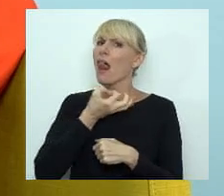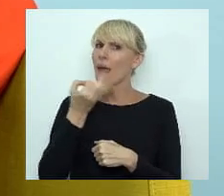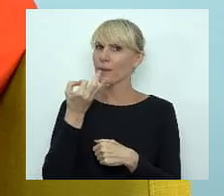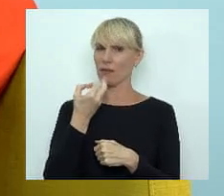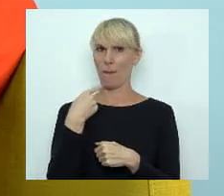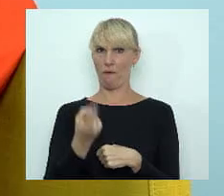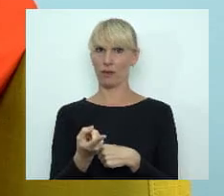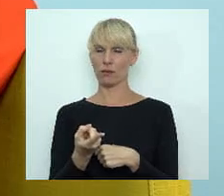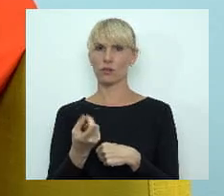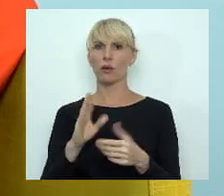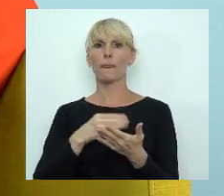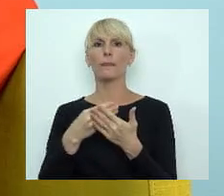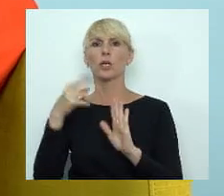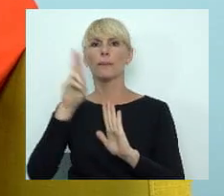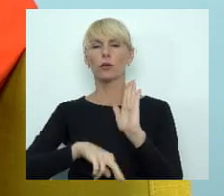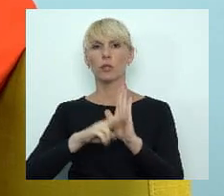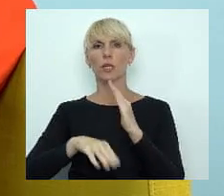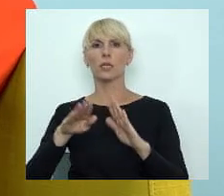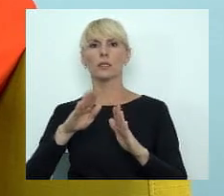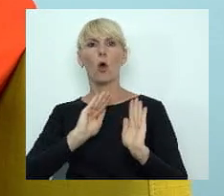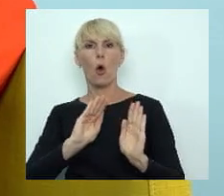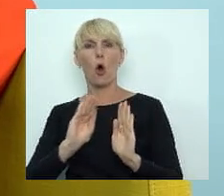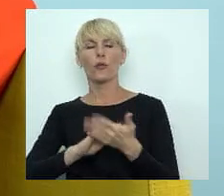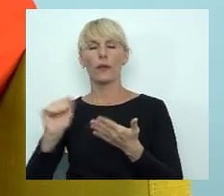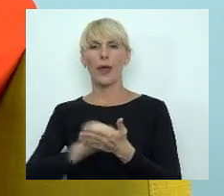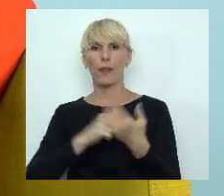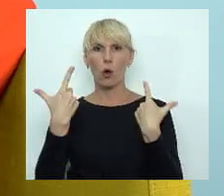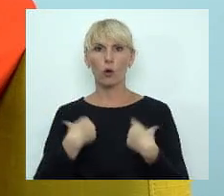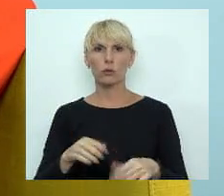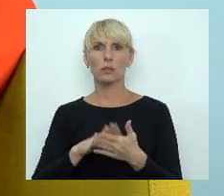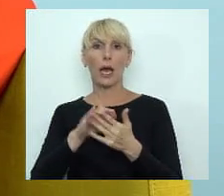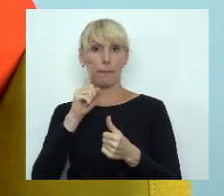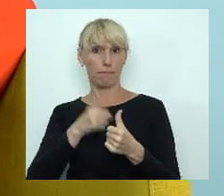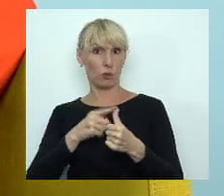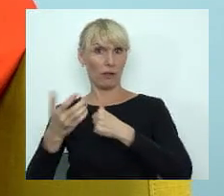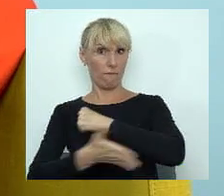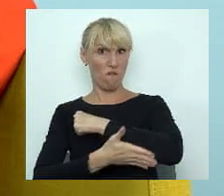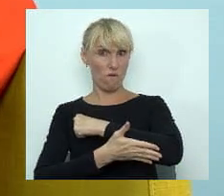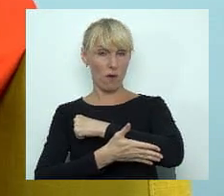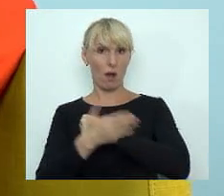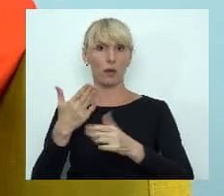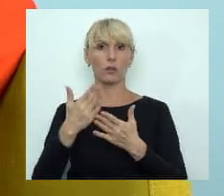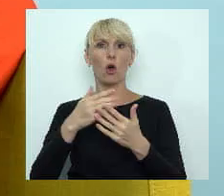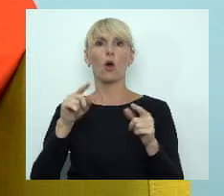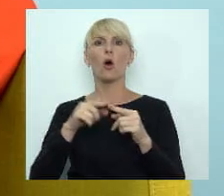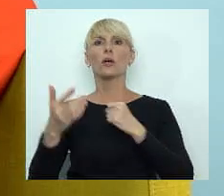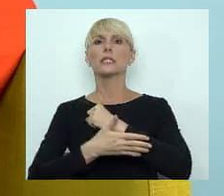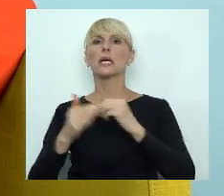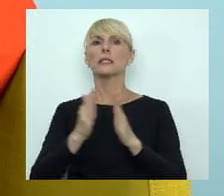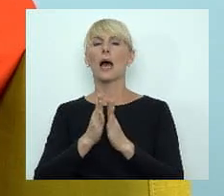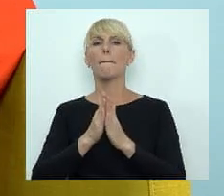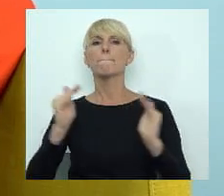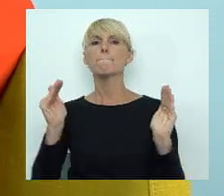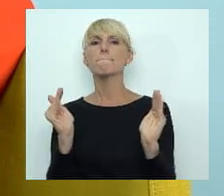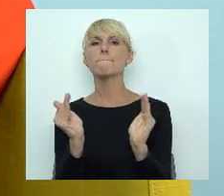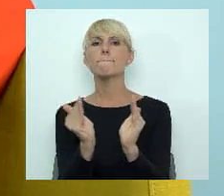w przypadku procedur z zakresu ochrony danych osobowych, jedną z podstawowych zasad jest zasada minimalizacji